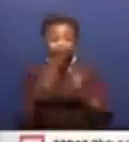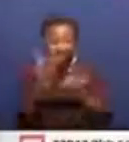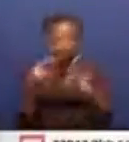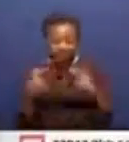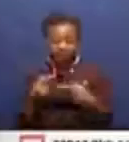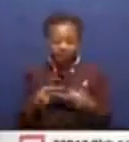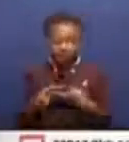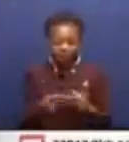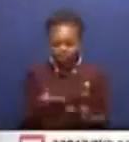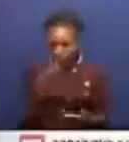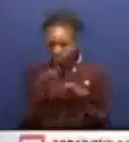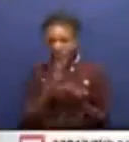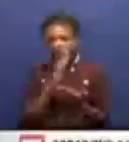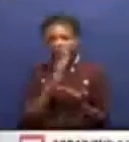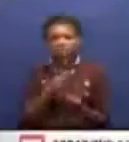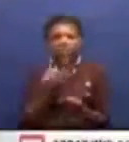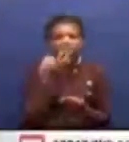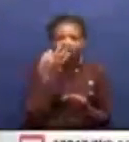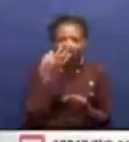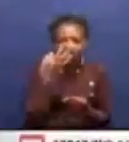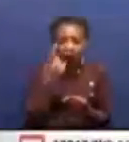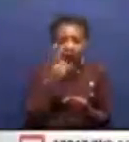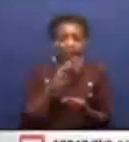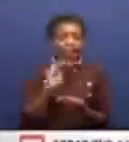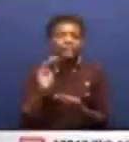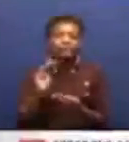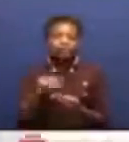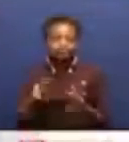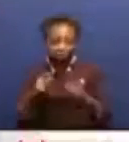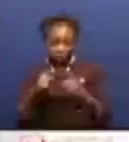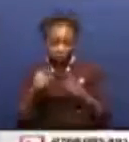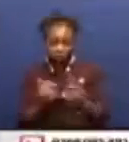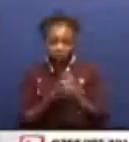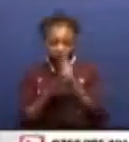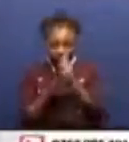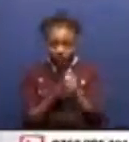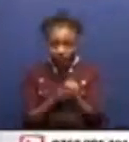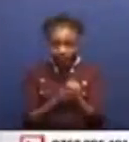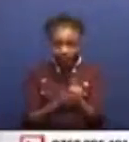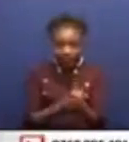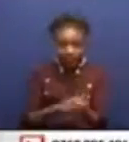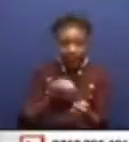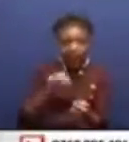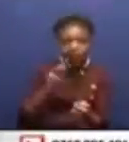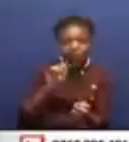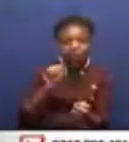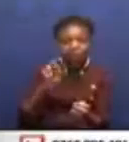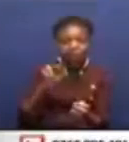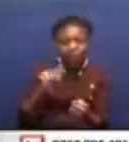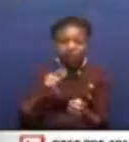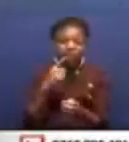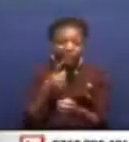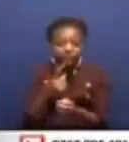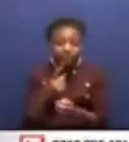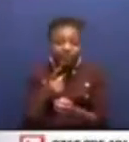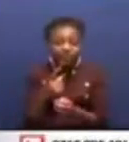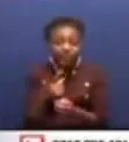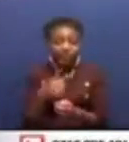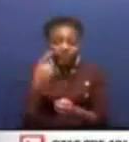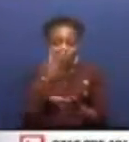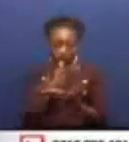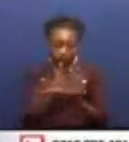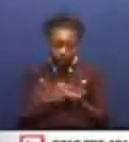bilioni 1.6. Kulingana na mkurugenzi mkuu wa tume hii kanda ya Nyanza, Owira George, amesema kuwa moja ya vipande